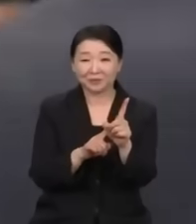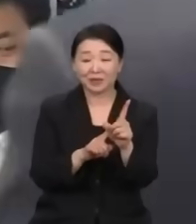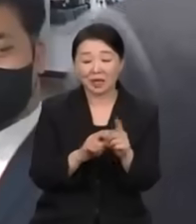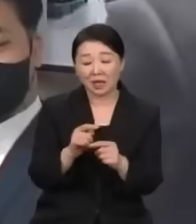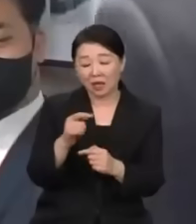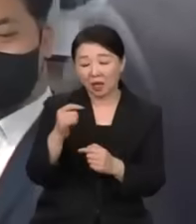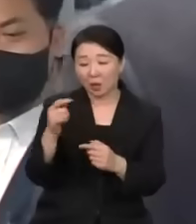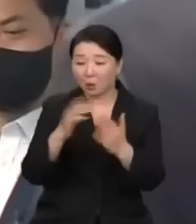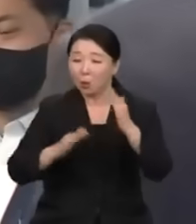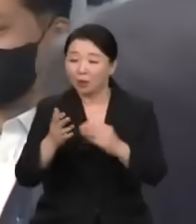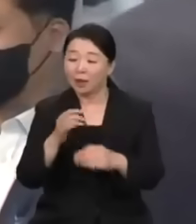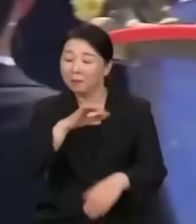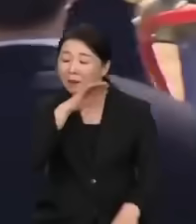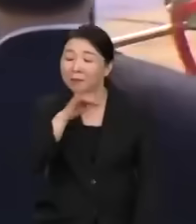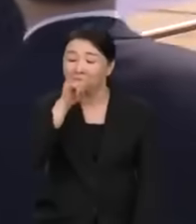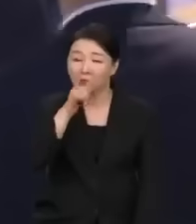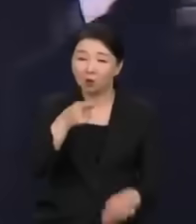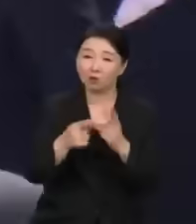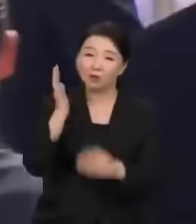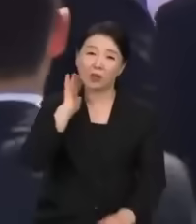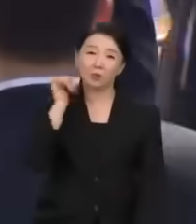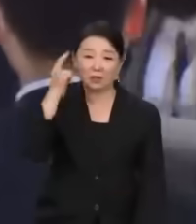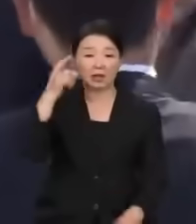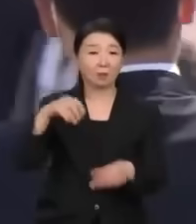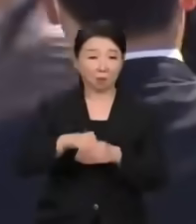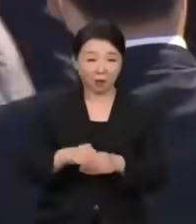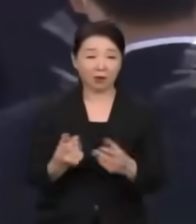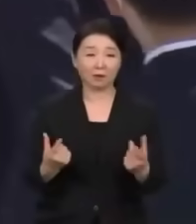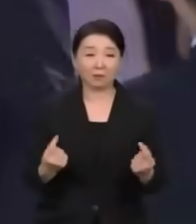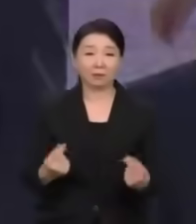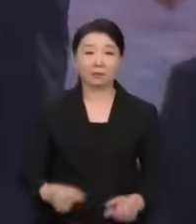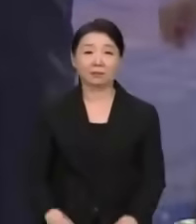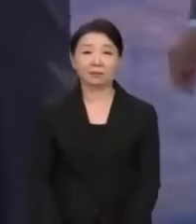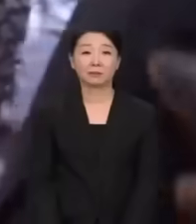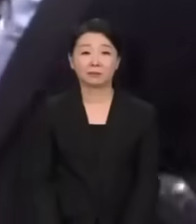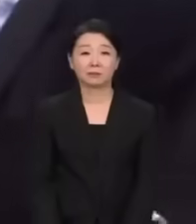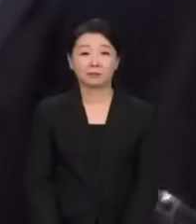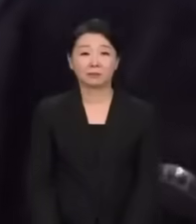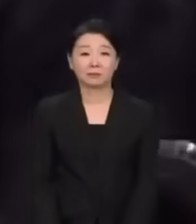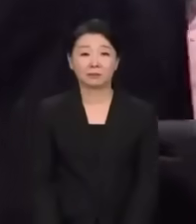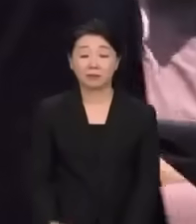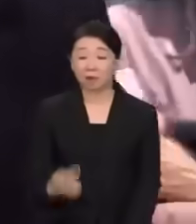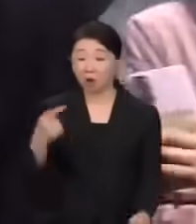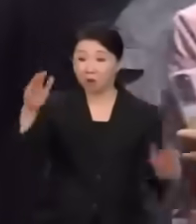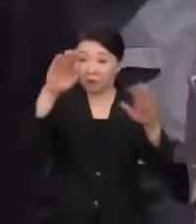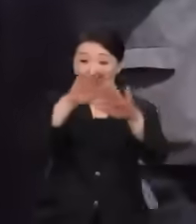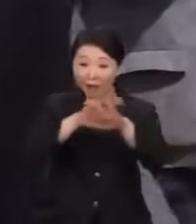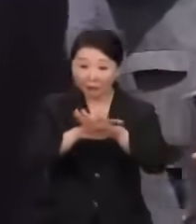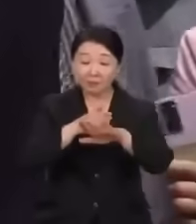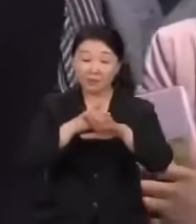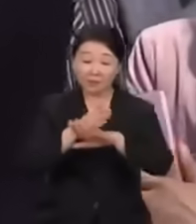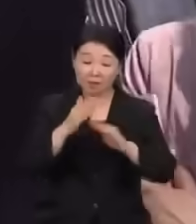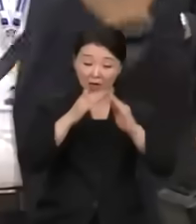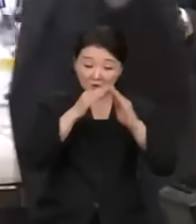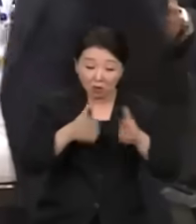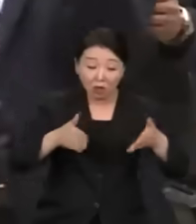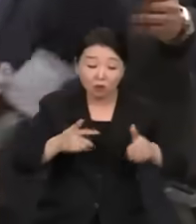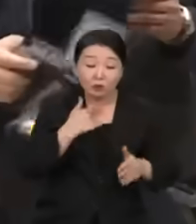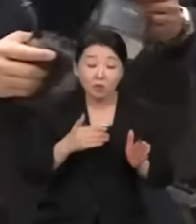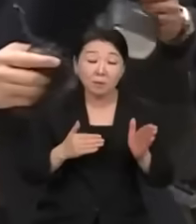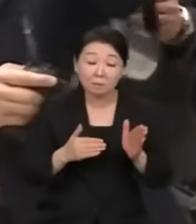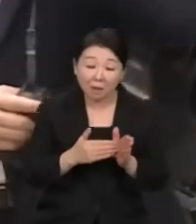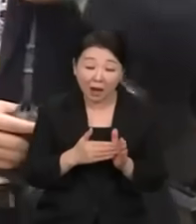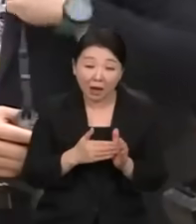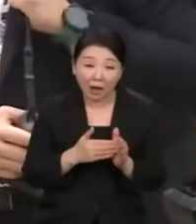윤 대통령 의중이 반영된 것이란 관측에 무게가 실렸습니다. 어젯밤 늦게 호남 출신 등을